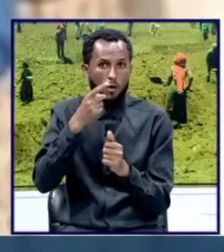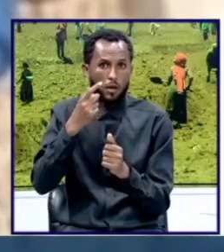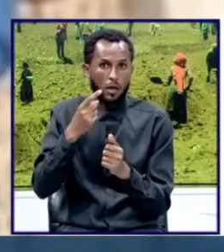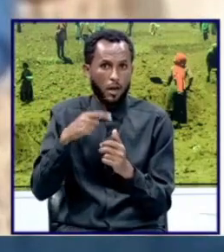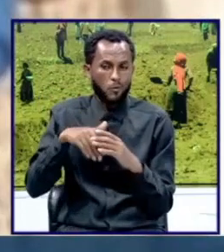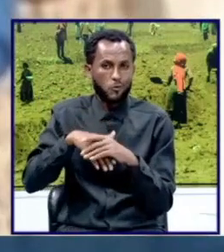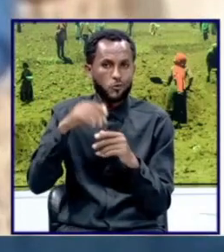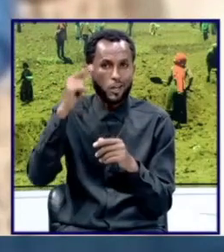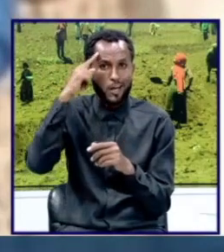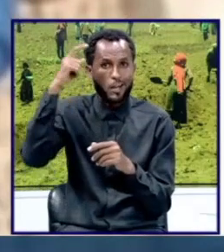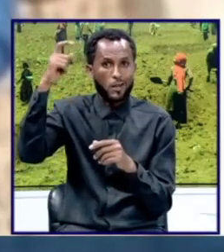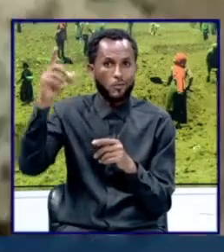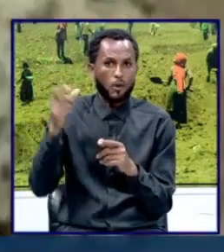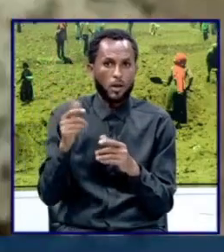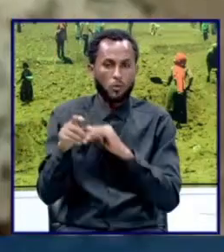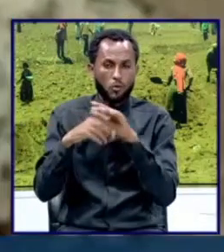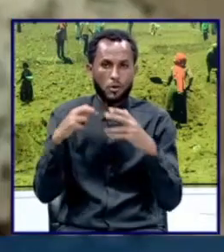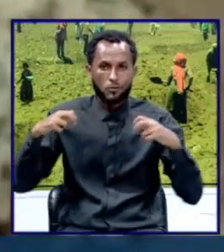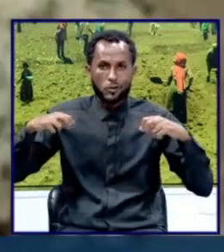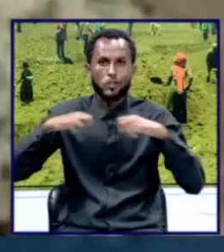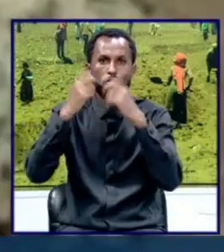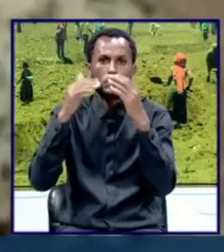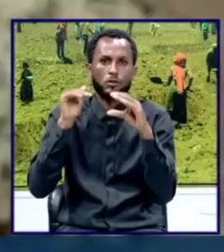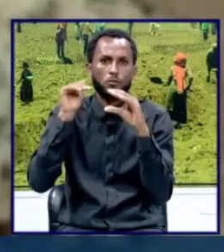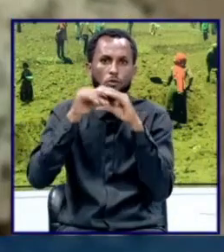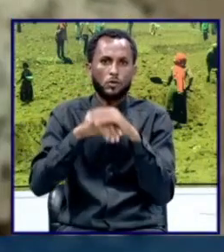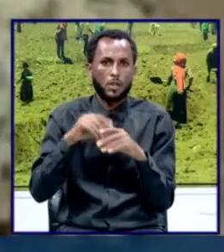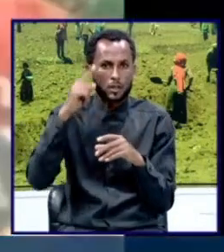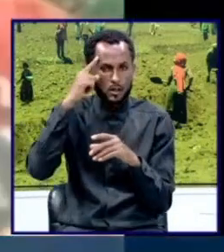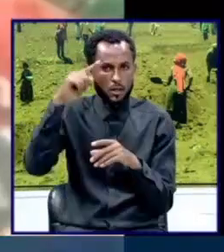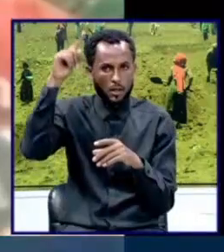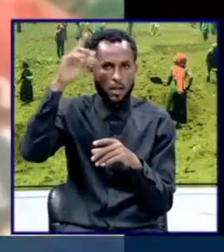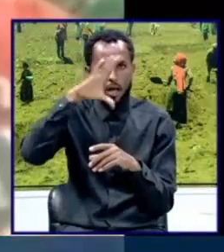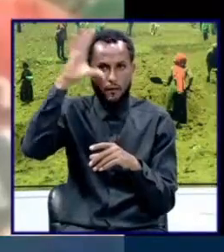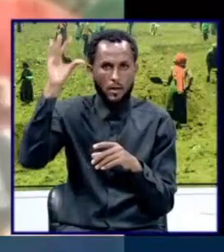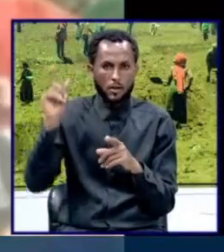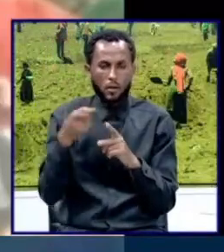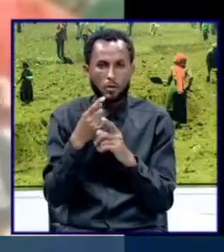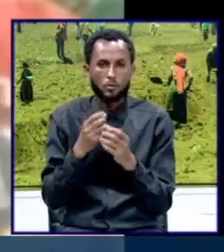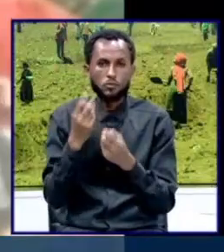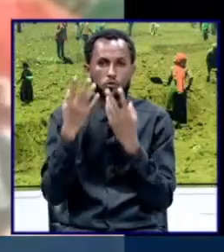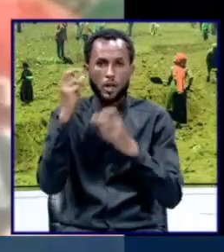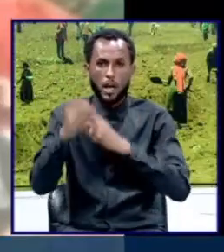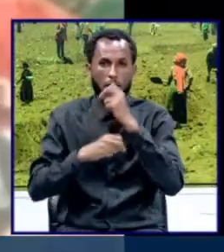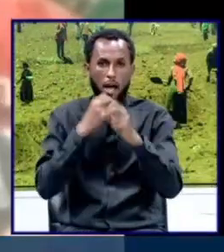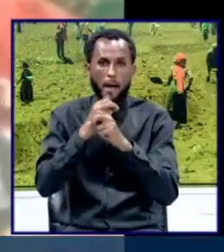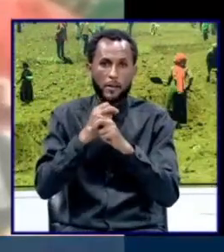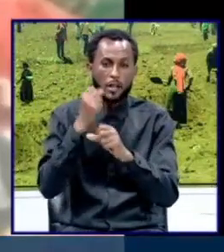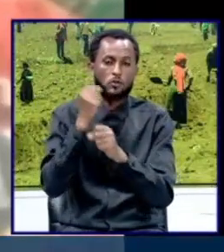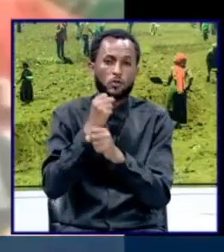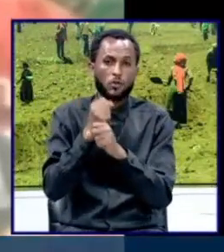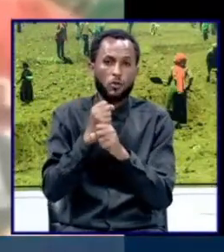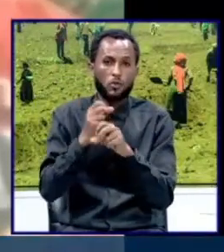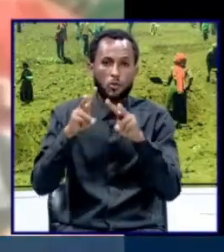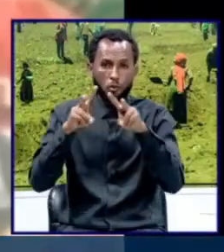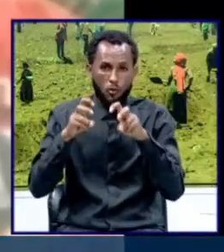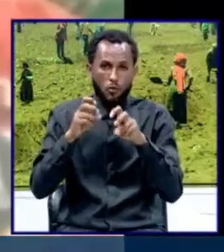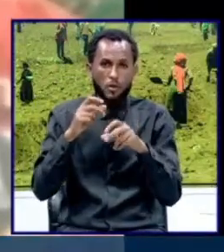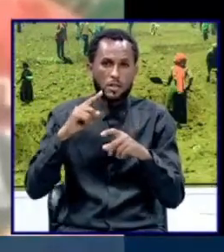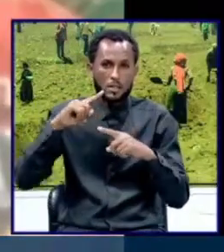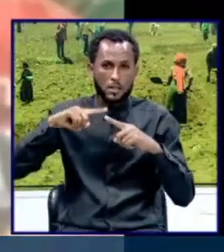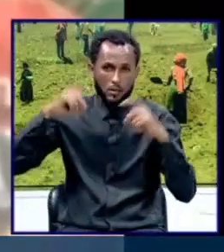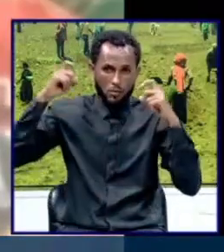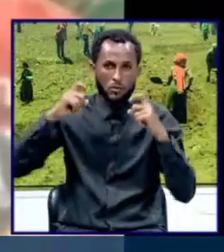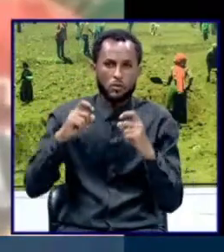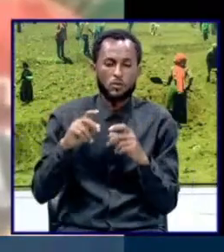ኩለን ጎረባብቲ ናብ ጎነፅ ብምእታው ጠንቂ ሰላም ዞባ ቀርኒ ኣፍሪቃ ኮይኑ ብምፅናሕ እዚ እውን ንዓመታት ዝጠጅኦ ግብረ እከይ ካብ ሕዱር ቂምን ፅልእን